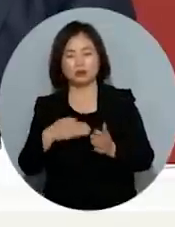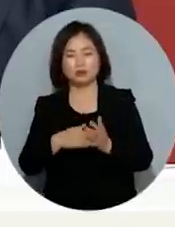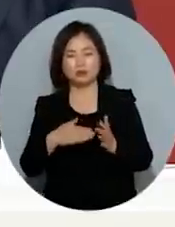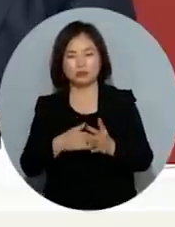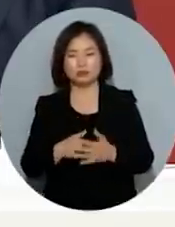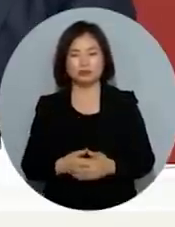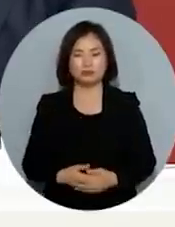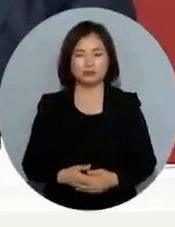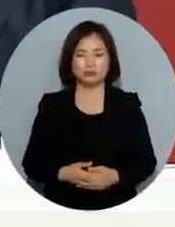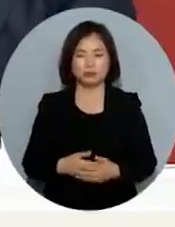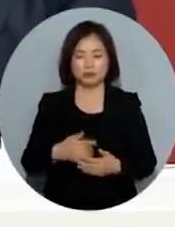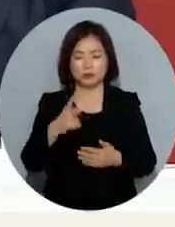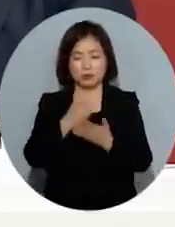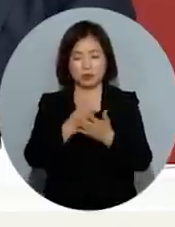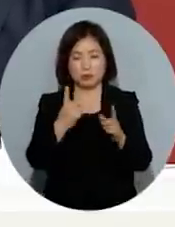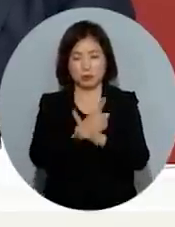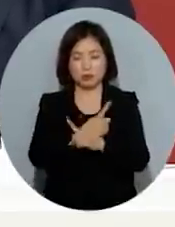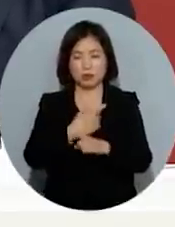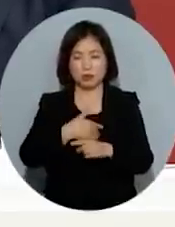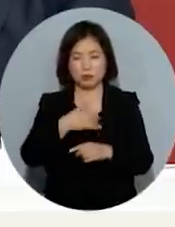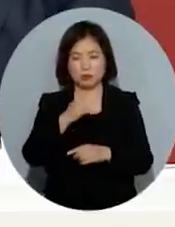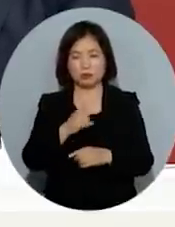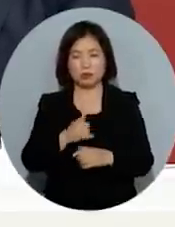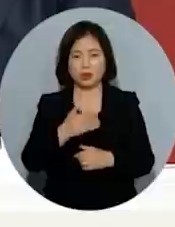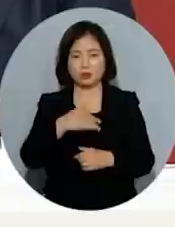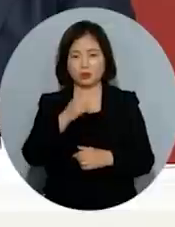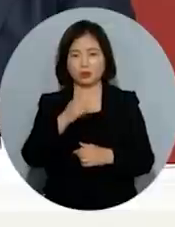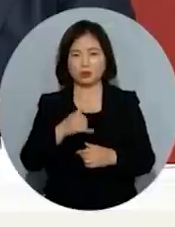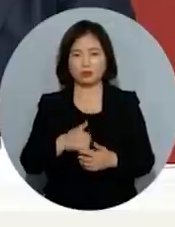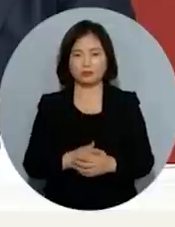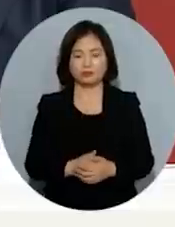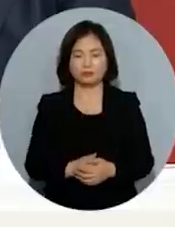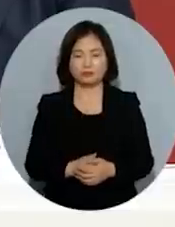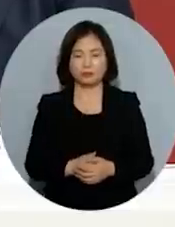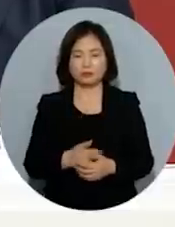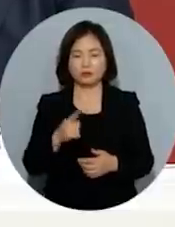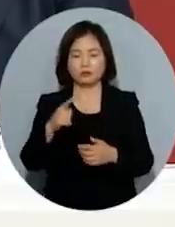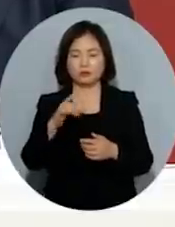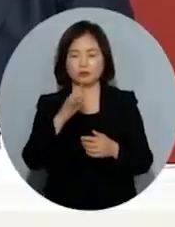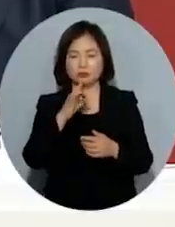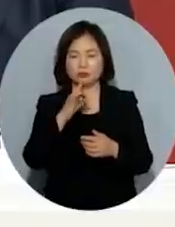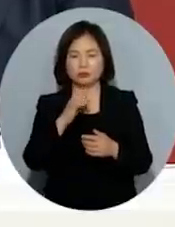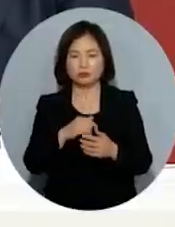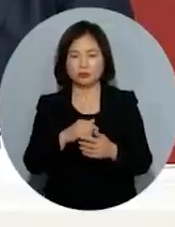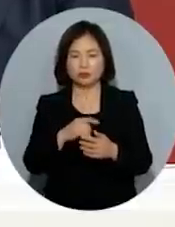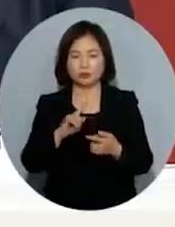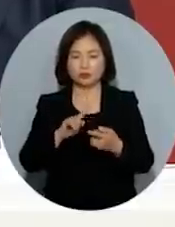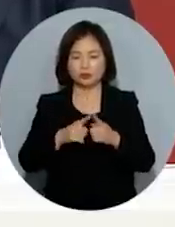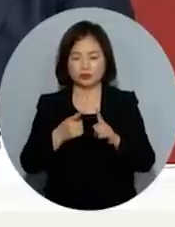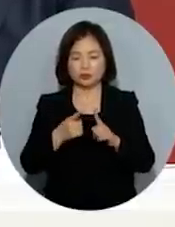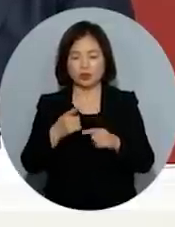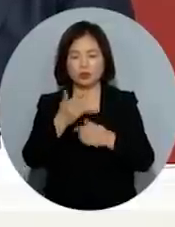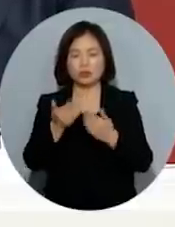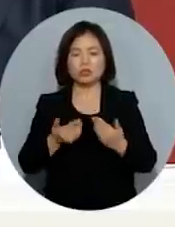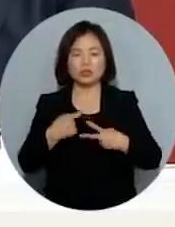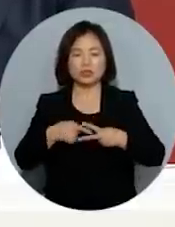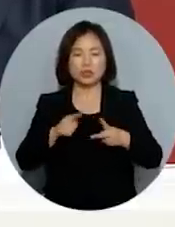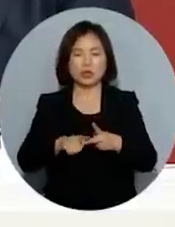거지. 네. 그 제도가 바뀐 걸 아시지 않습니까? 그 윤길자 그, 사건인가 이거. 그것까지도 뭐 양해를 네. 하겠는데